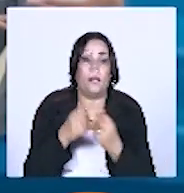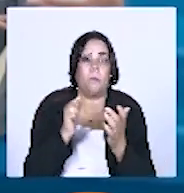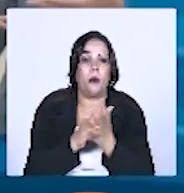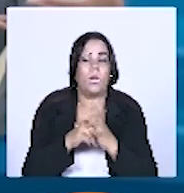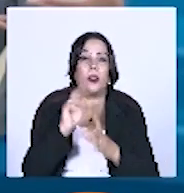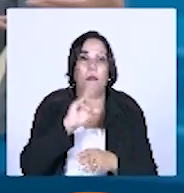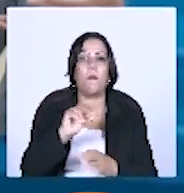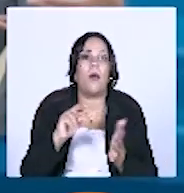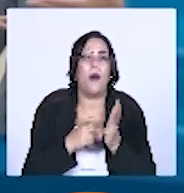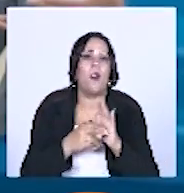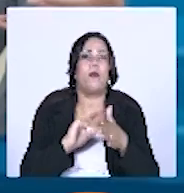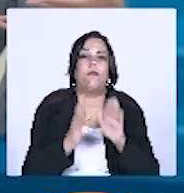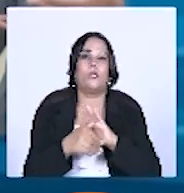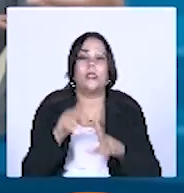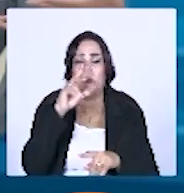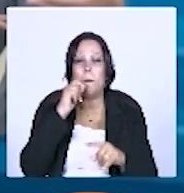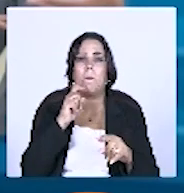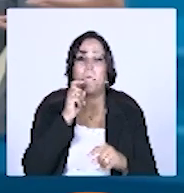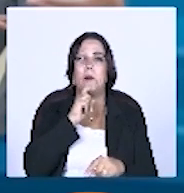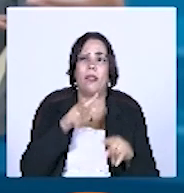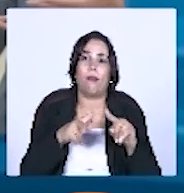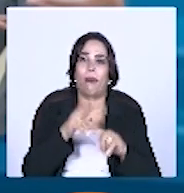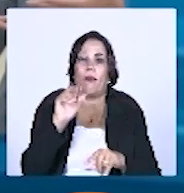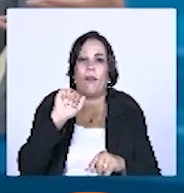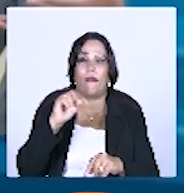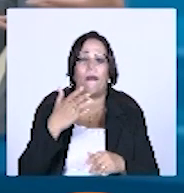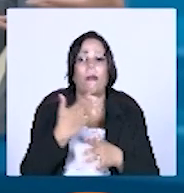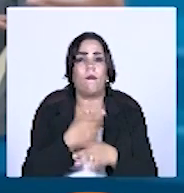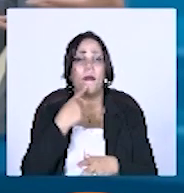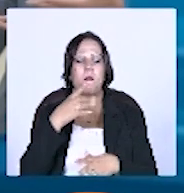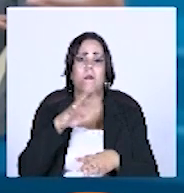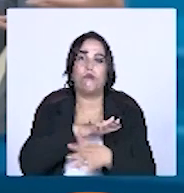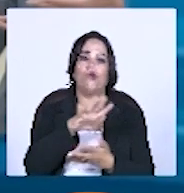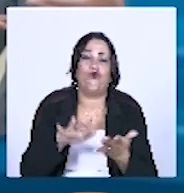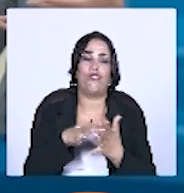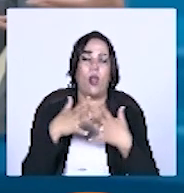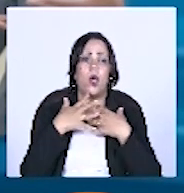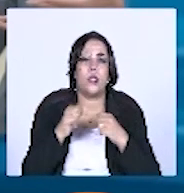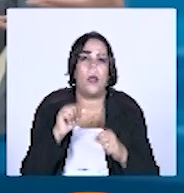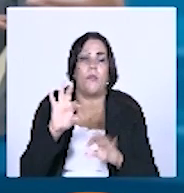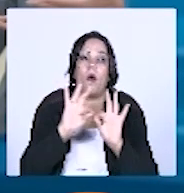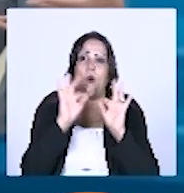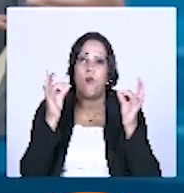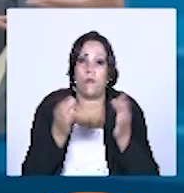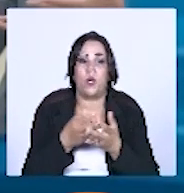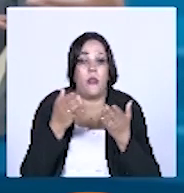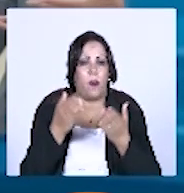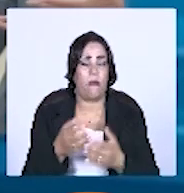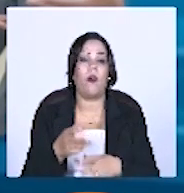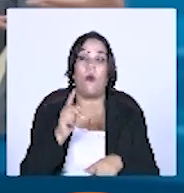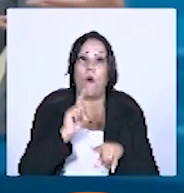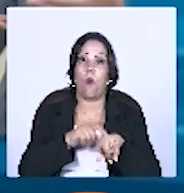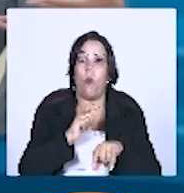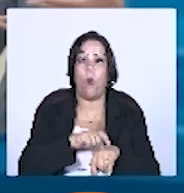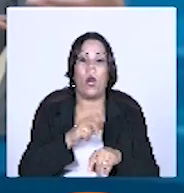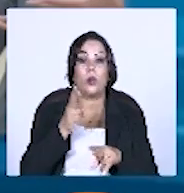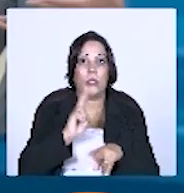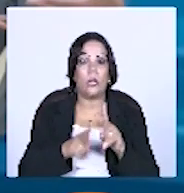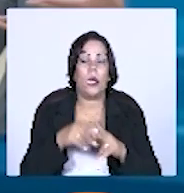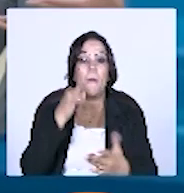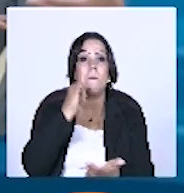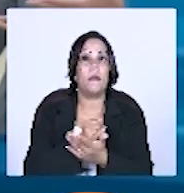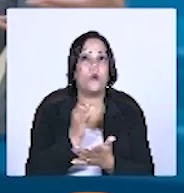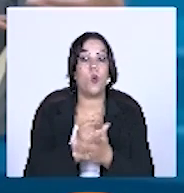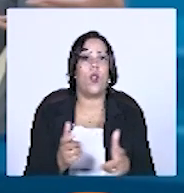زي ما عملوا في قضايا تانيه زي ختان الاناث وزي بعض المشاكل الصحيه اللي تواجه الاسره احيانا ان واحد مسؤول